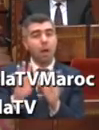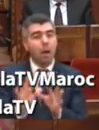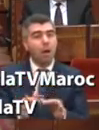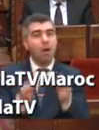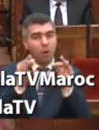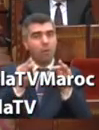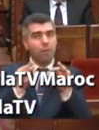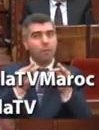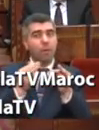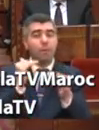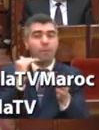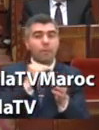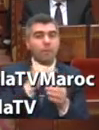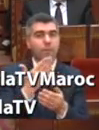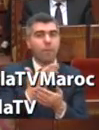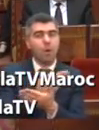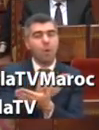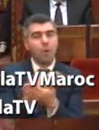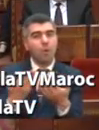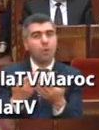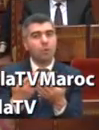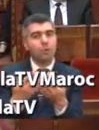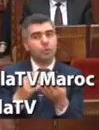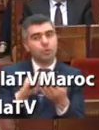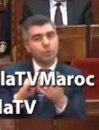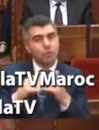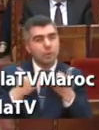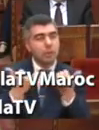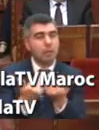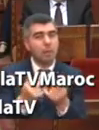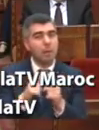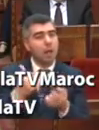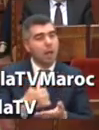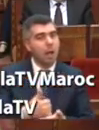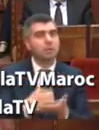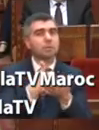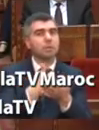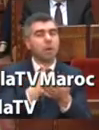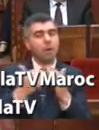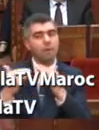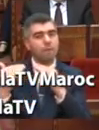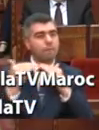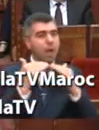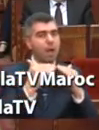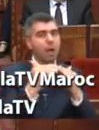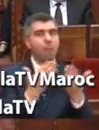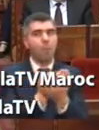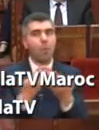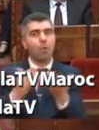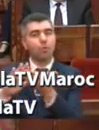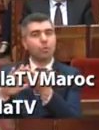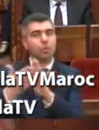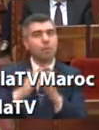حل فوري، حل منصف لكل الأطراف، حل في إطار القانون ولكن في إطار التوافق أيضا مع المجتمع